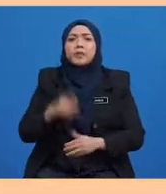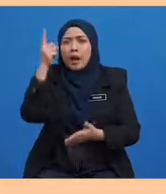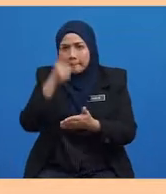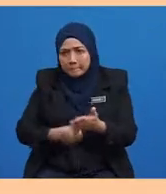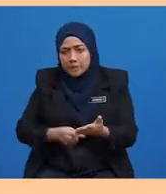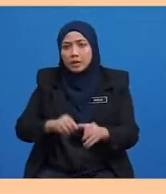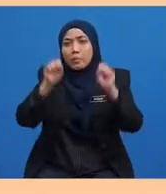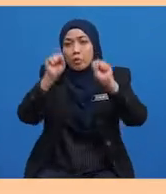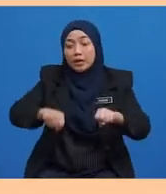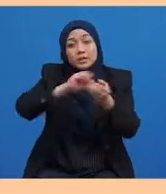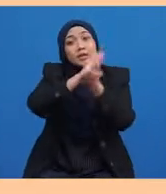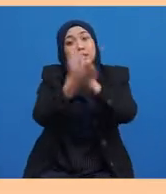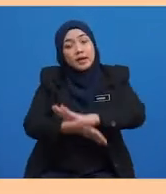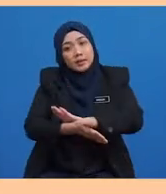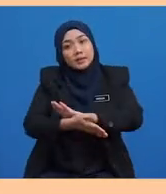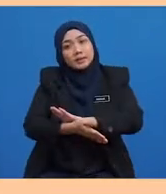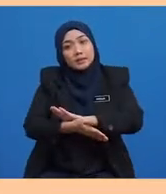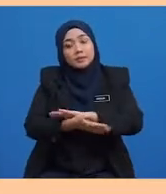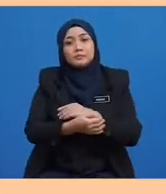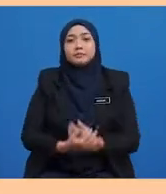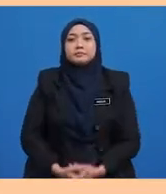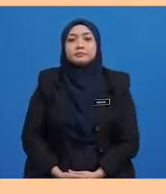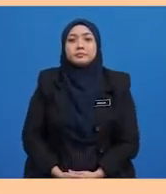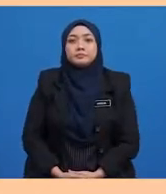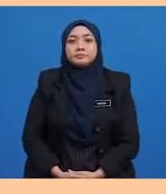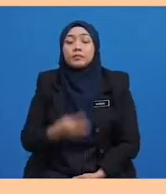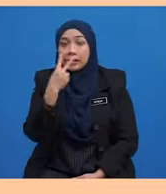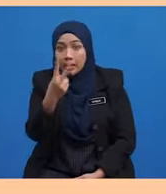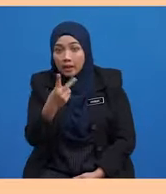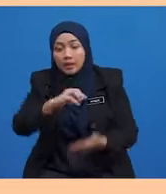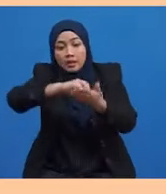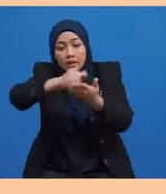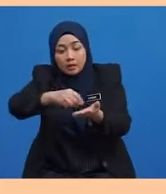menjawab soalan tersebut, cuba kita lihat dadu-dadu ini.